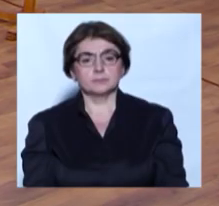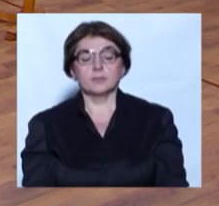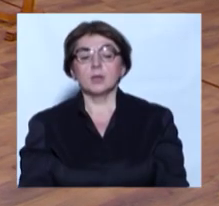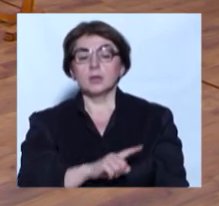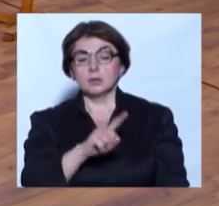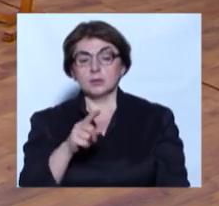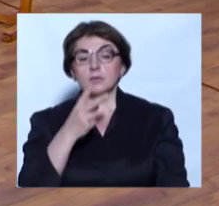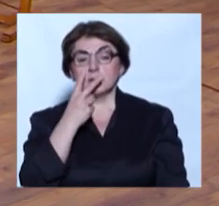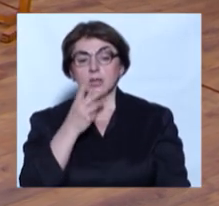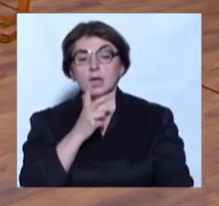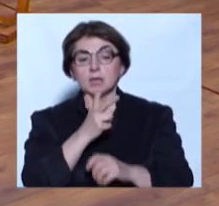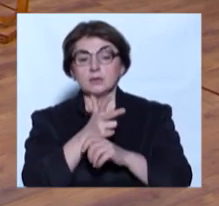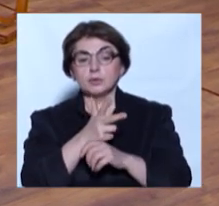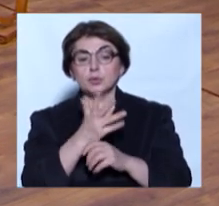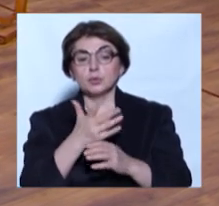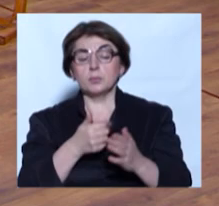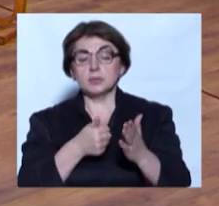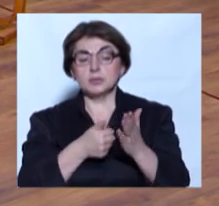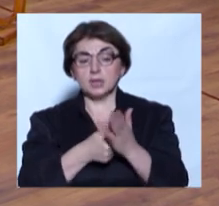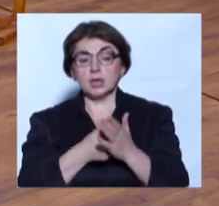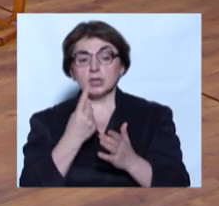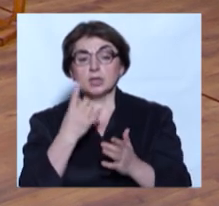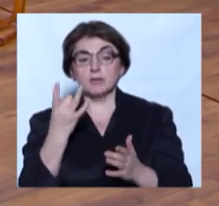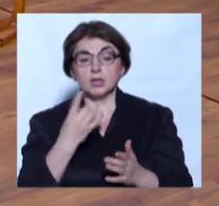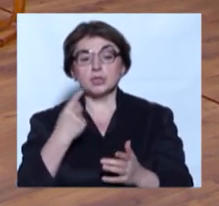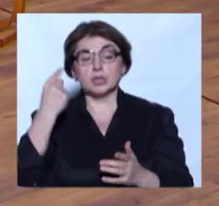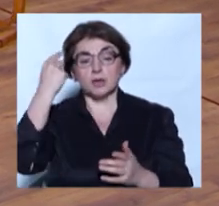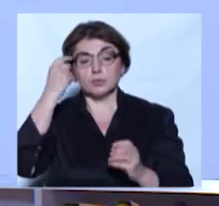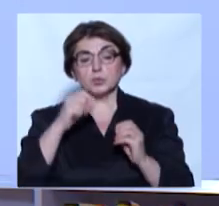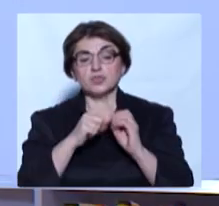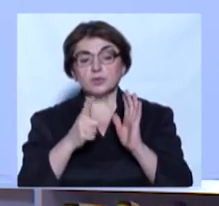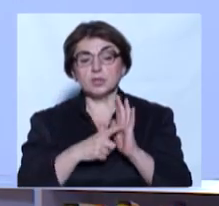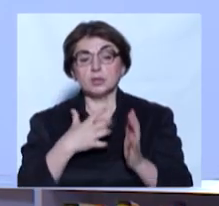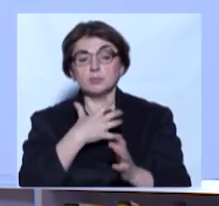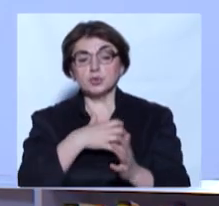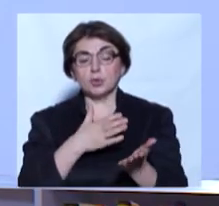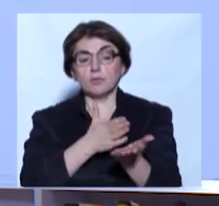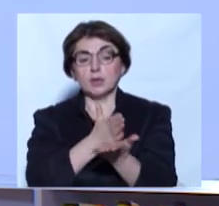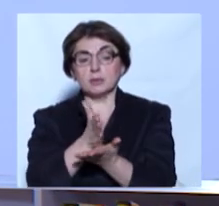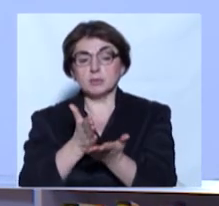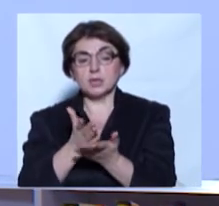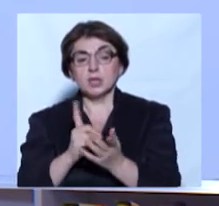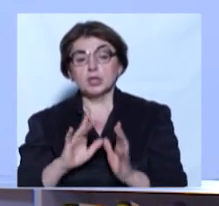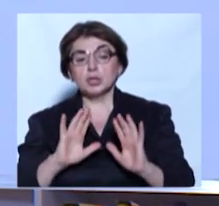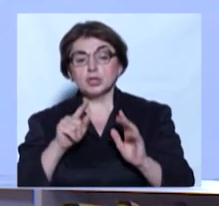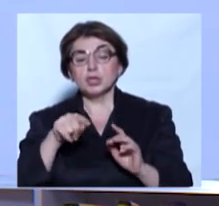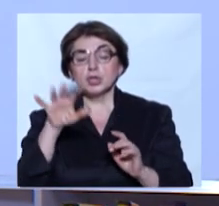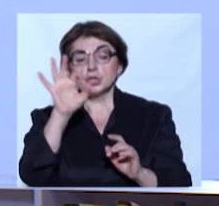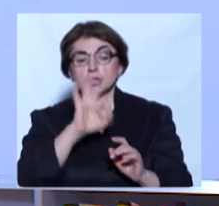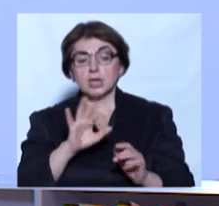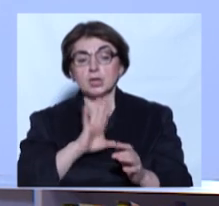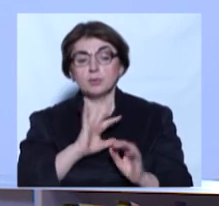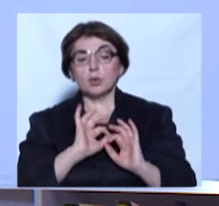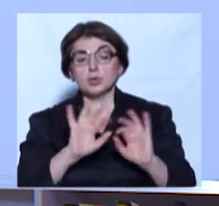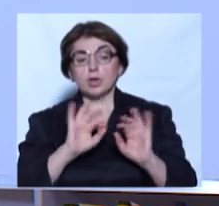თქვენ ნახეთ ვიდეო, რომელიც დაგეხმარათ კიდევ ერთხელ გაგეხსენებინათ ის 17 უმნიშვნელოვანესი მიზანი, რის შესახებაც ვისაუბრეთ ასევე